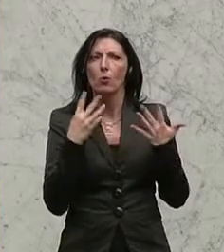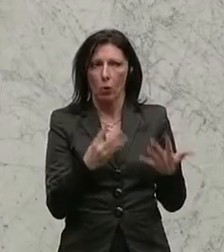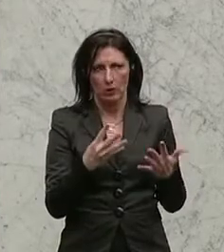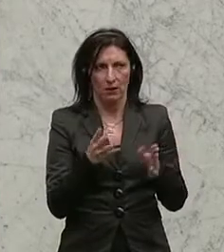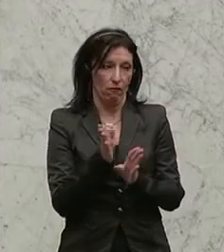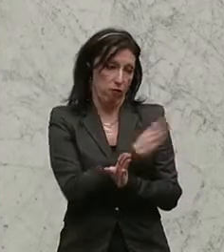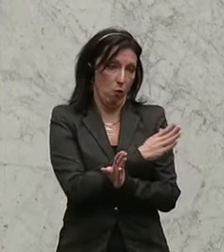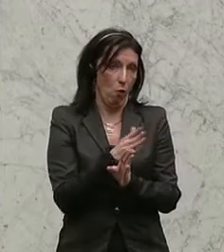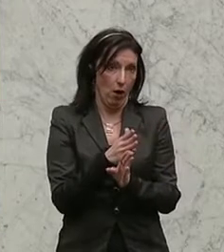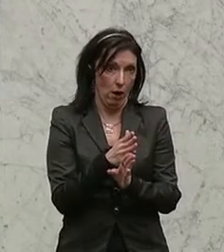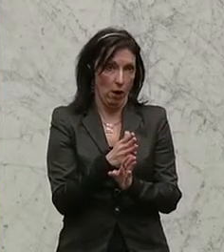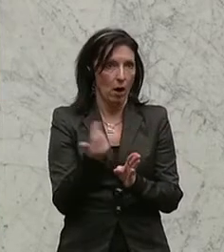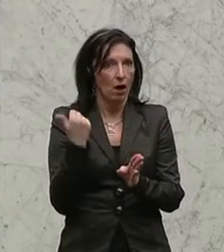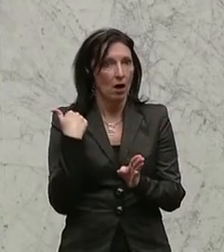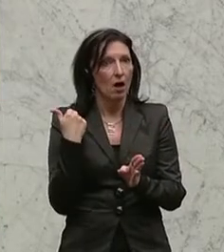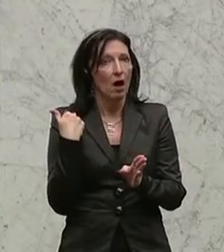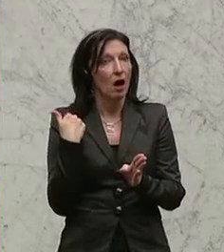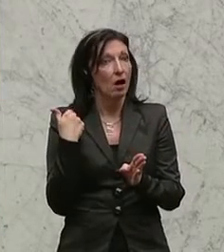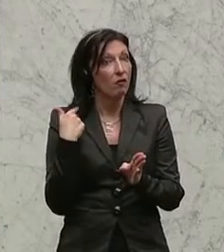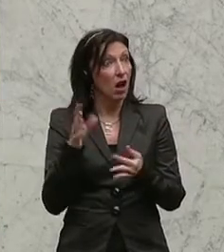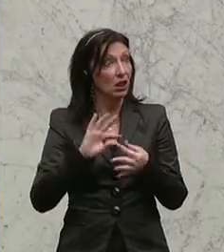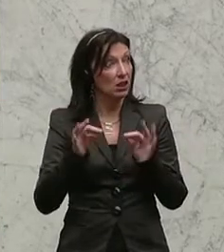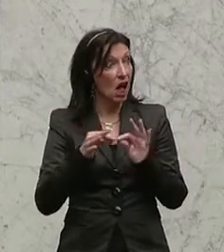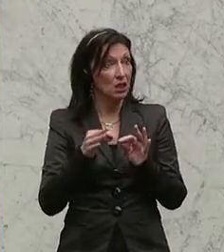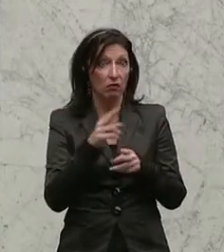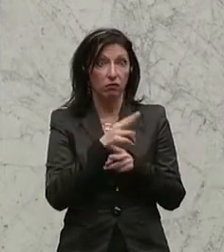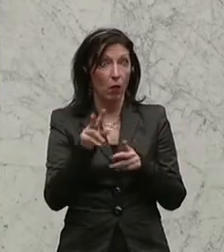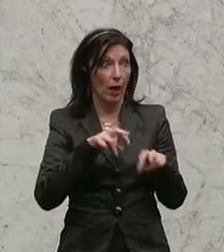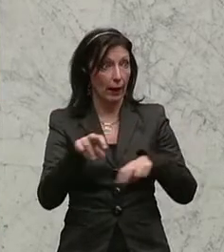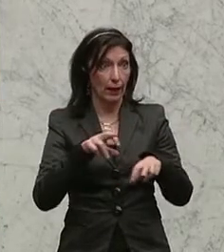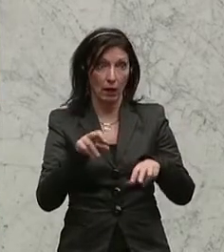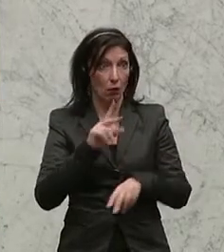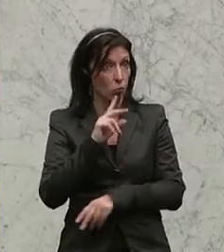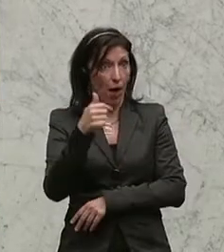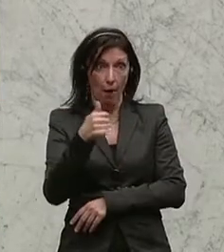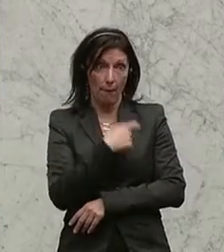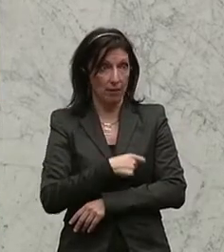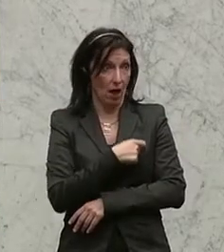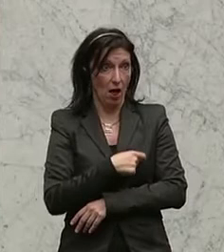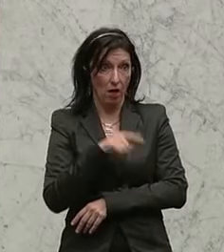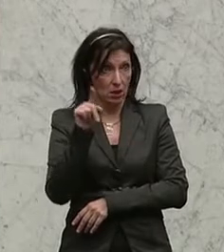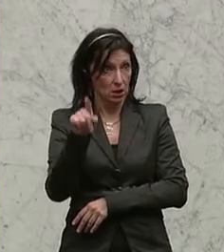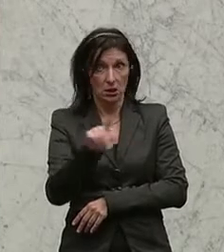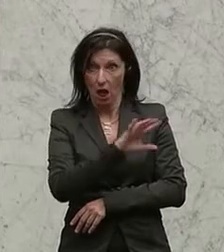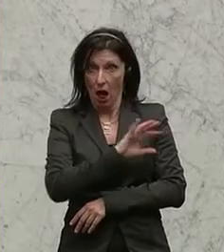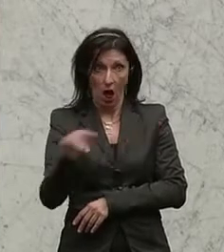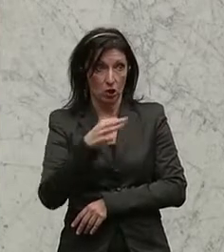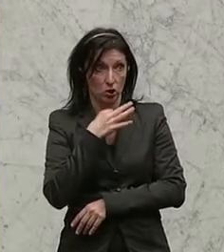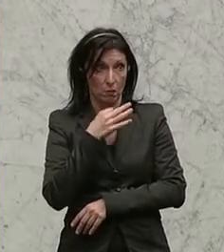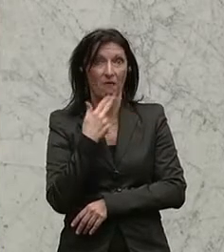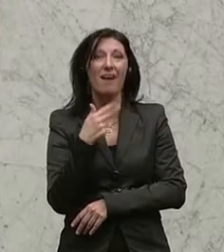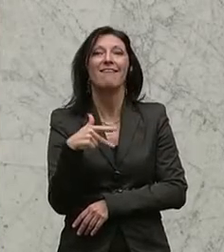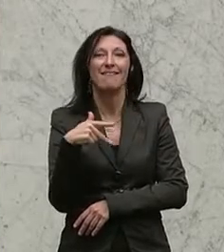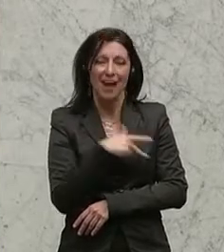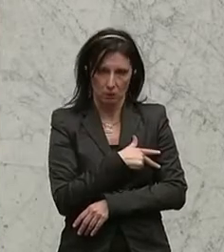eine absolute regierung in kärnten gegeben und das hat nur eine parteien- kern gegeben eine absolute gehabt hat das war die sp und wir